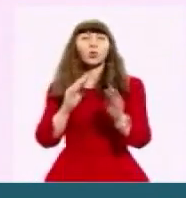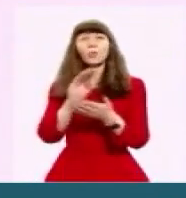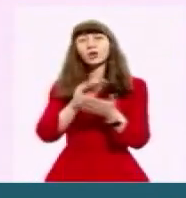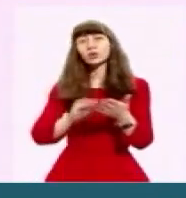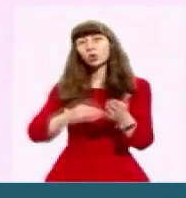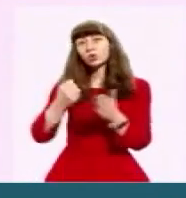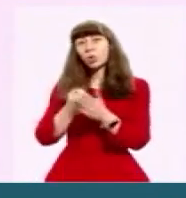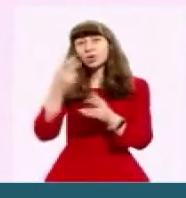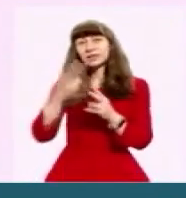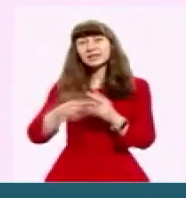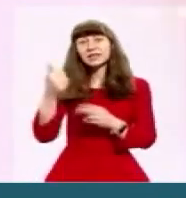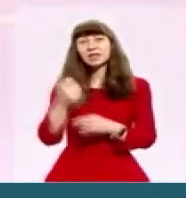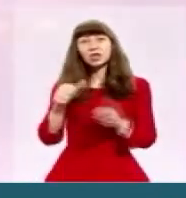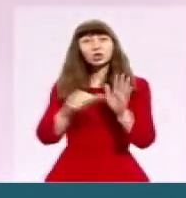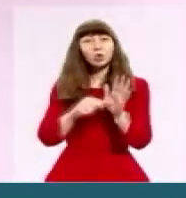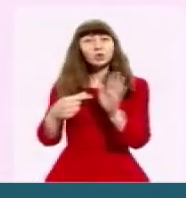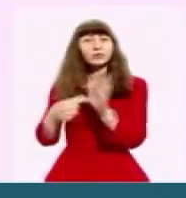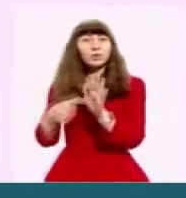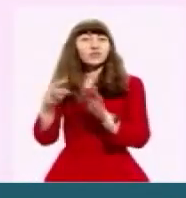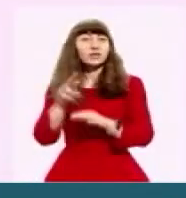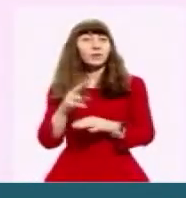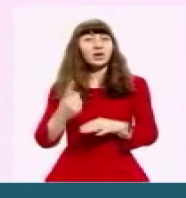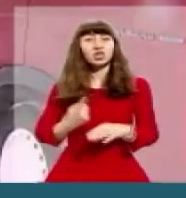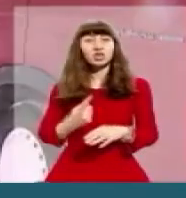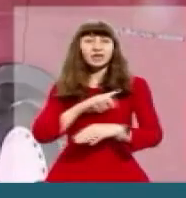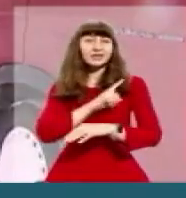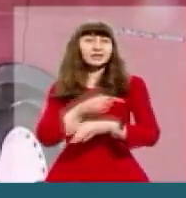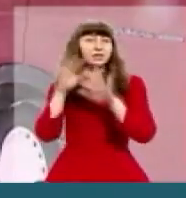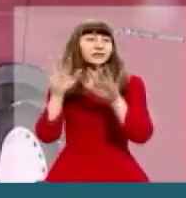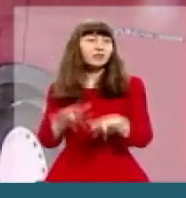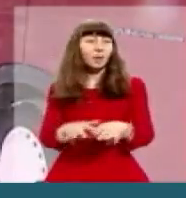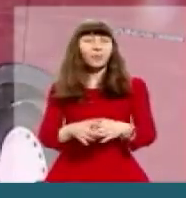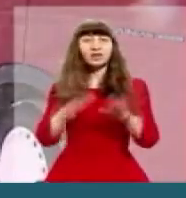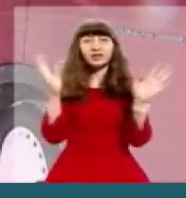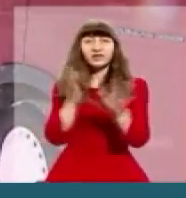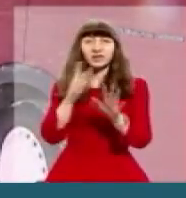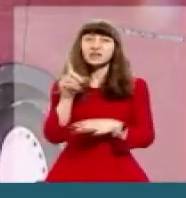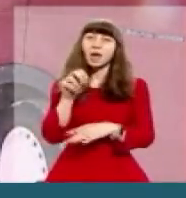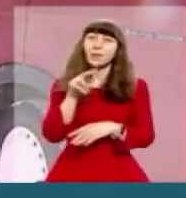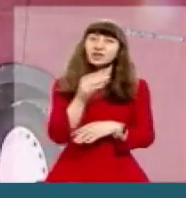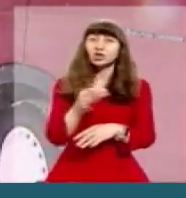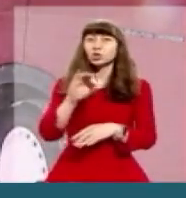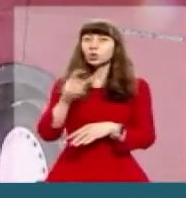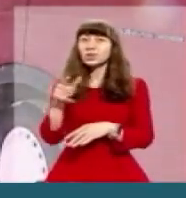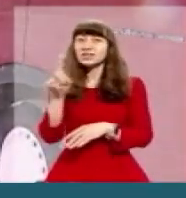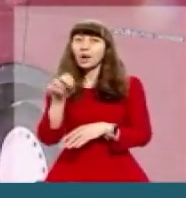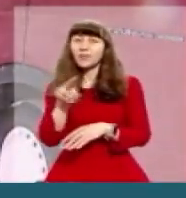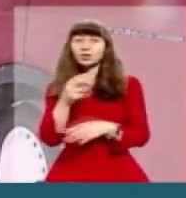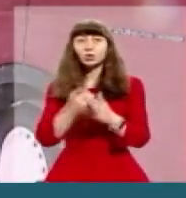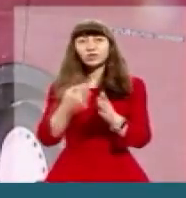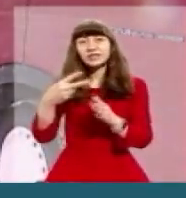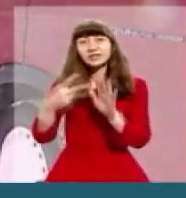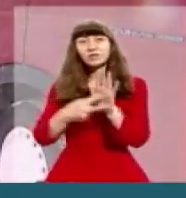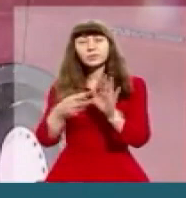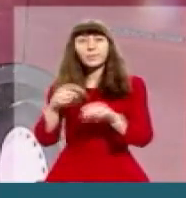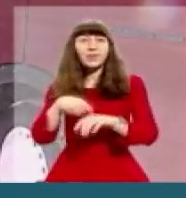продержится в области до конца недели. 6-7 января в регионе ожидается выпадение снега. Ветер преимущественно западный, юго-западный до 28